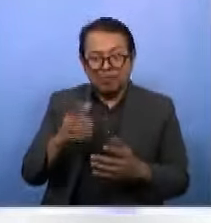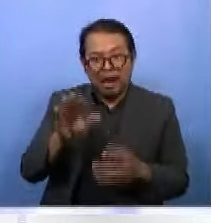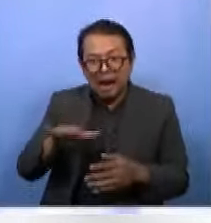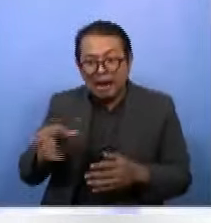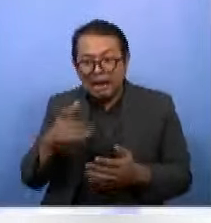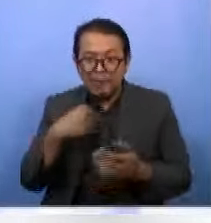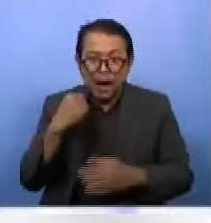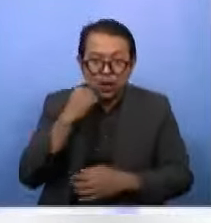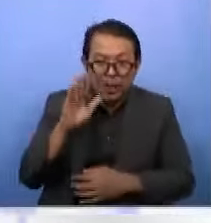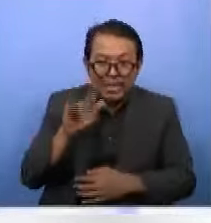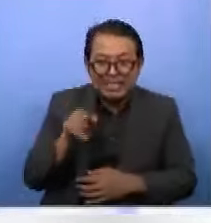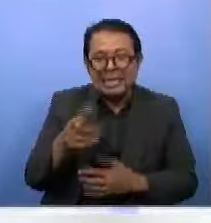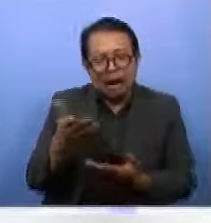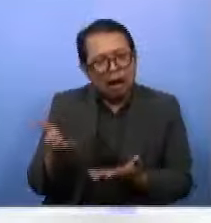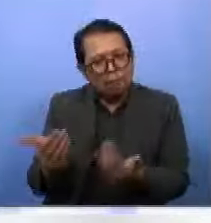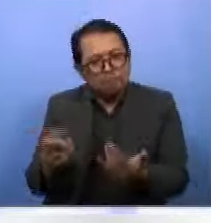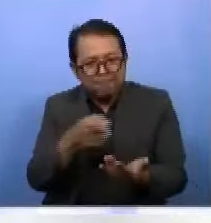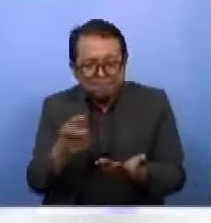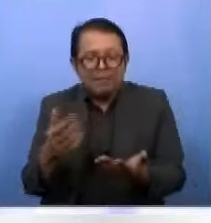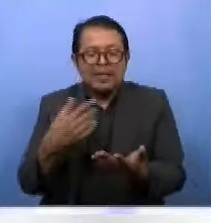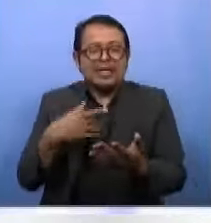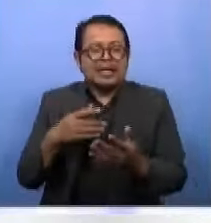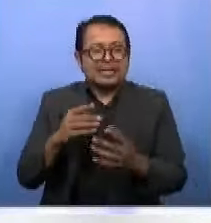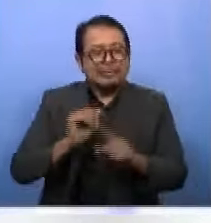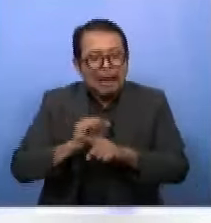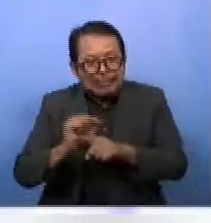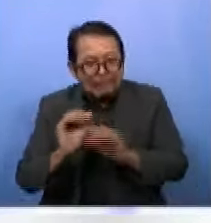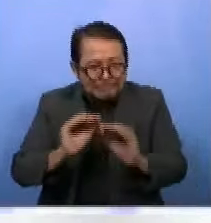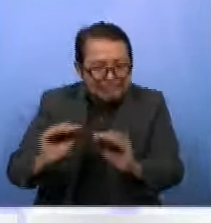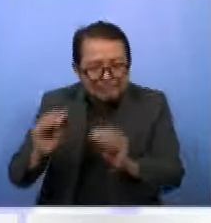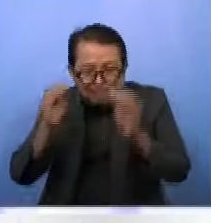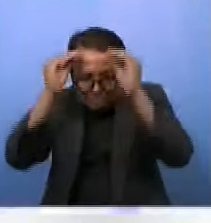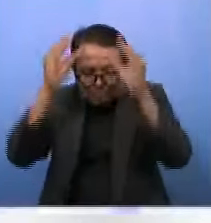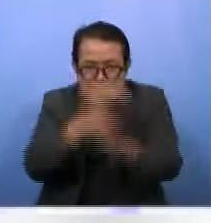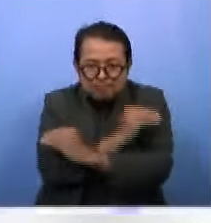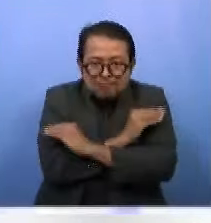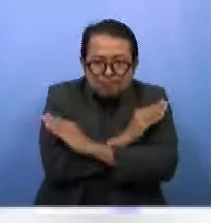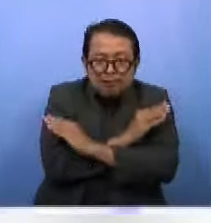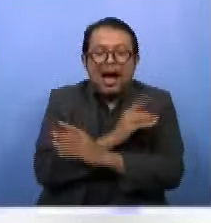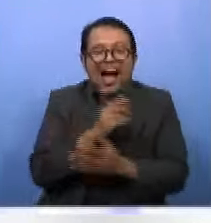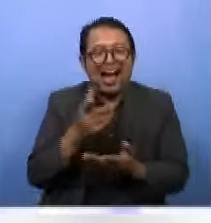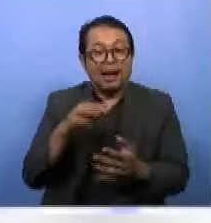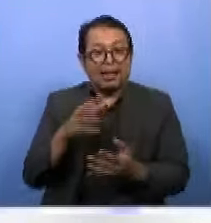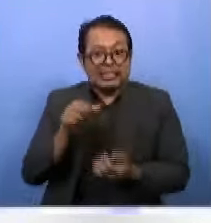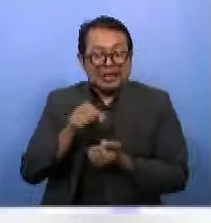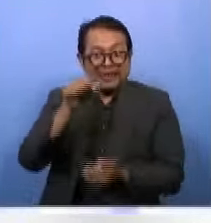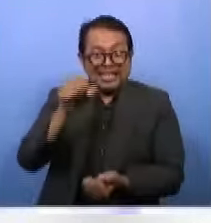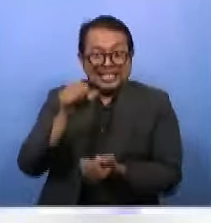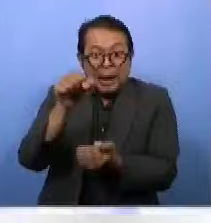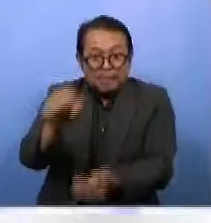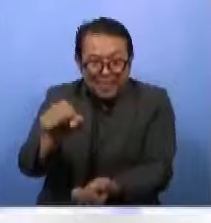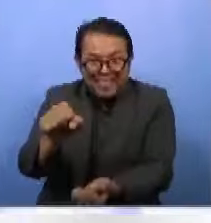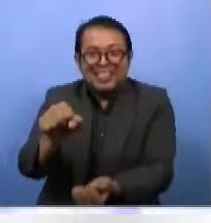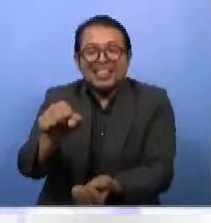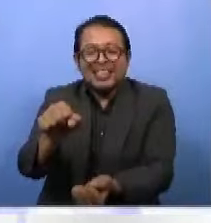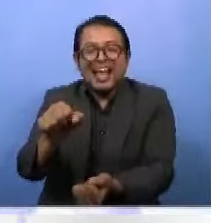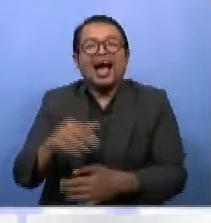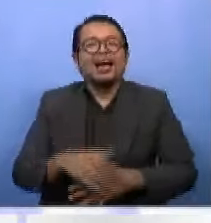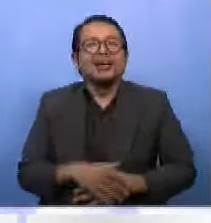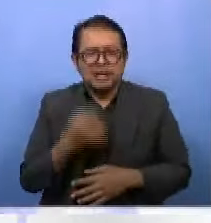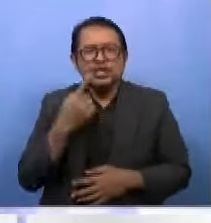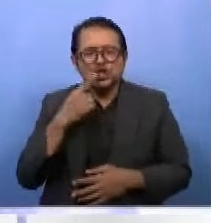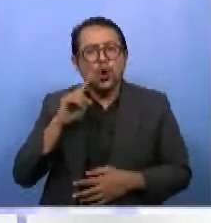untuk diajarkan, dilatih, digaji, sehingga pada akhirnya mendapatkan sertifikasi. Insya Allah Valdo dan Fadlin yang